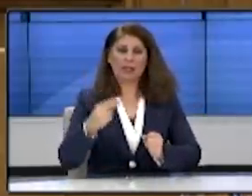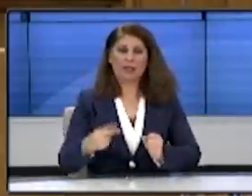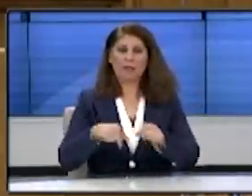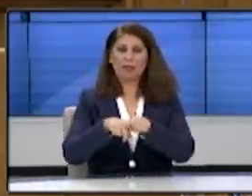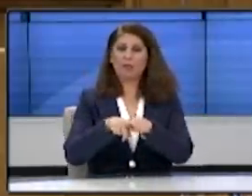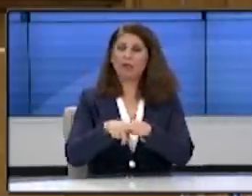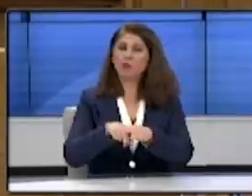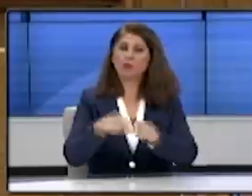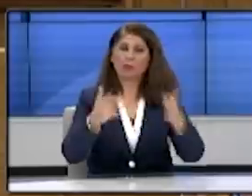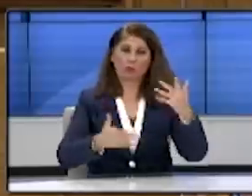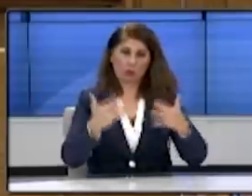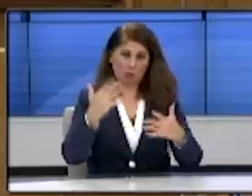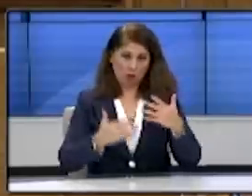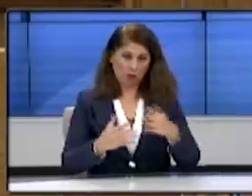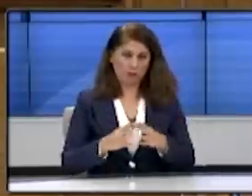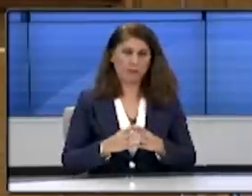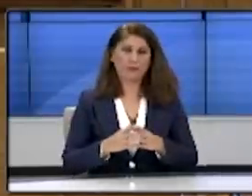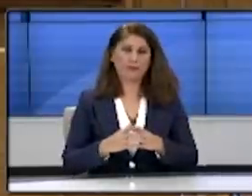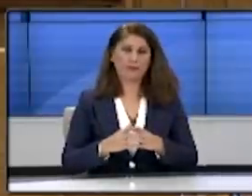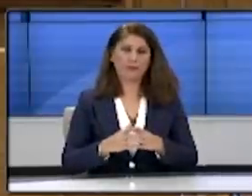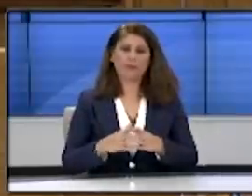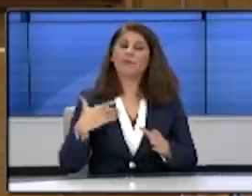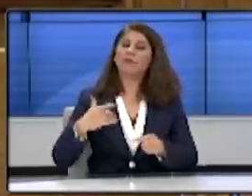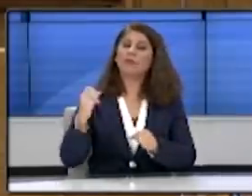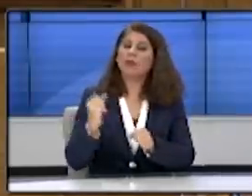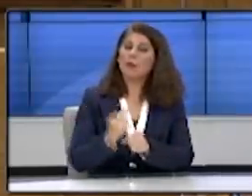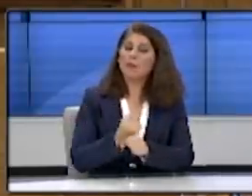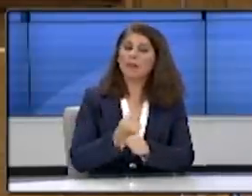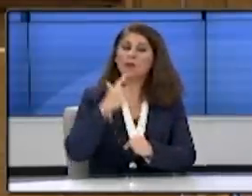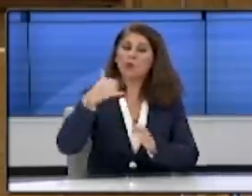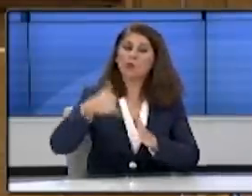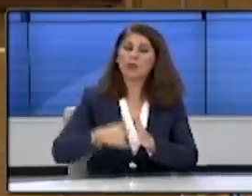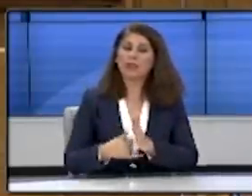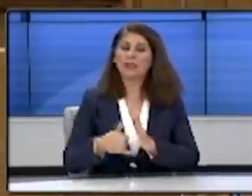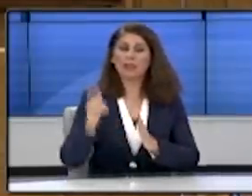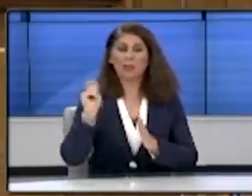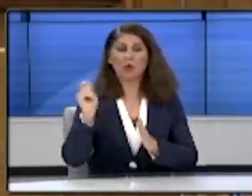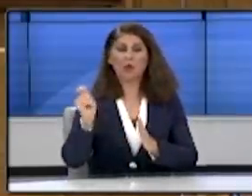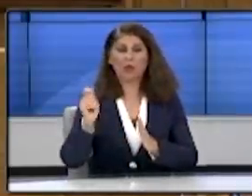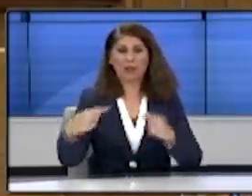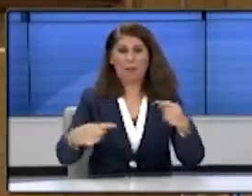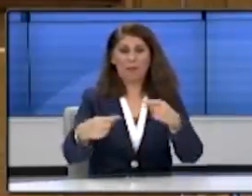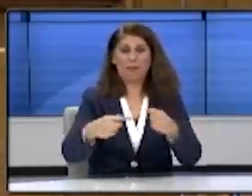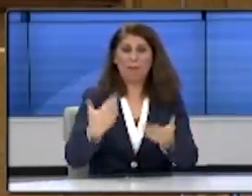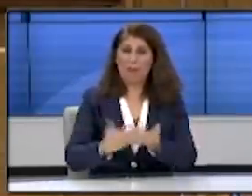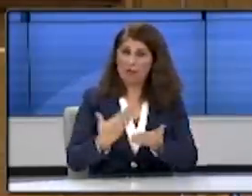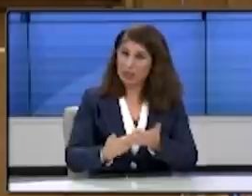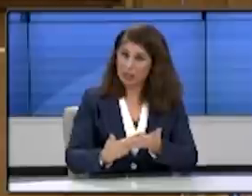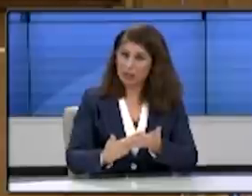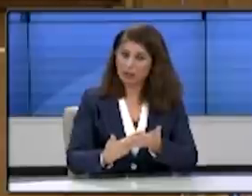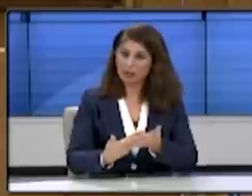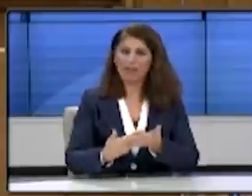που αφορούν στον προϋπολογισμό. Θα επιμείνουμε στην ουσιαστική πολιτική αντιπαράθεση με